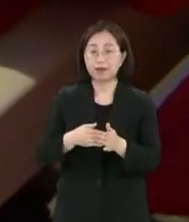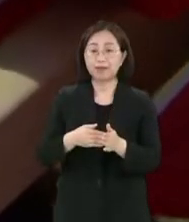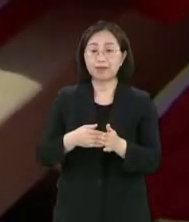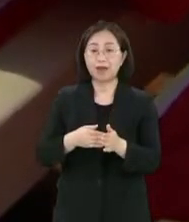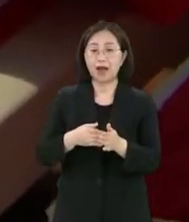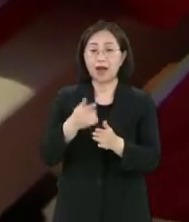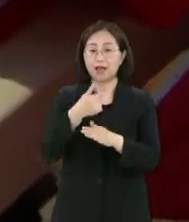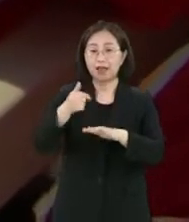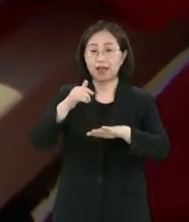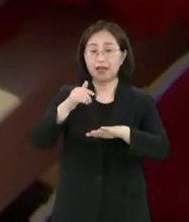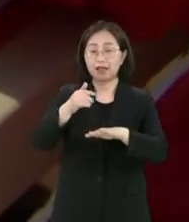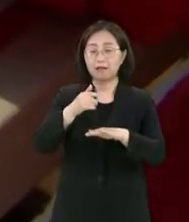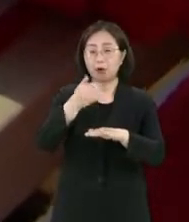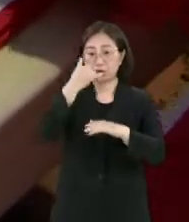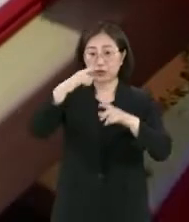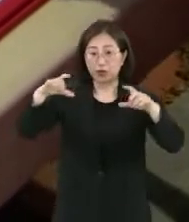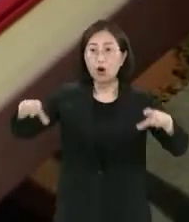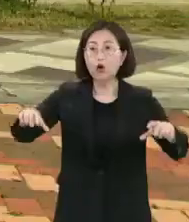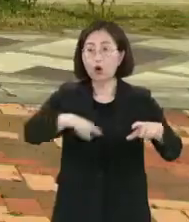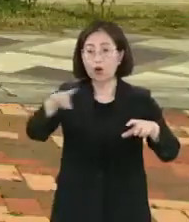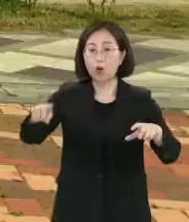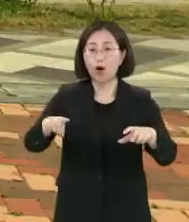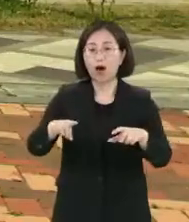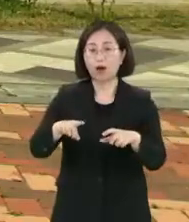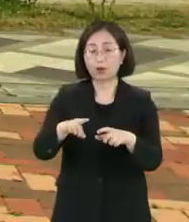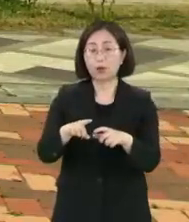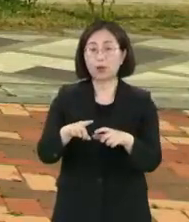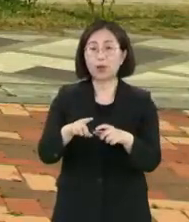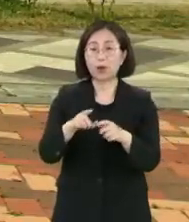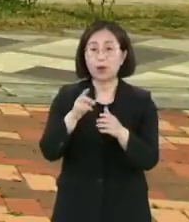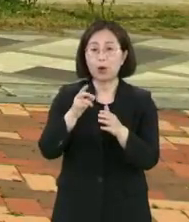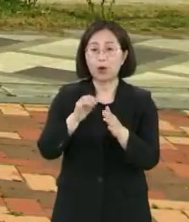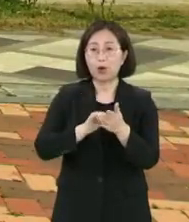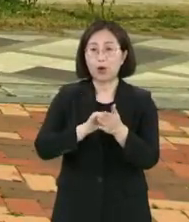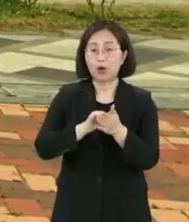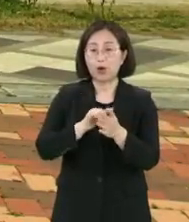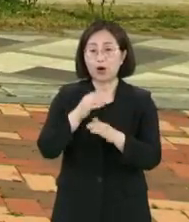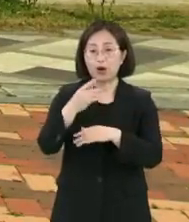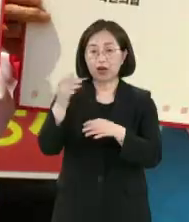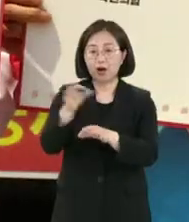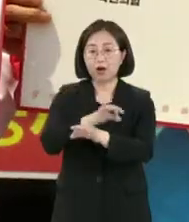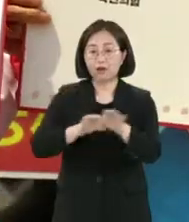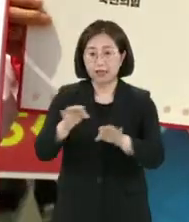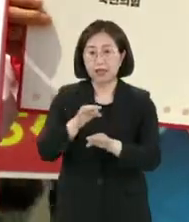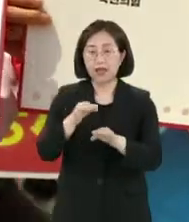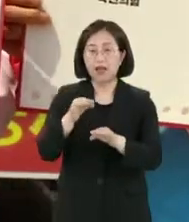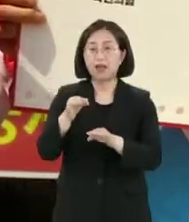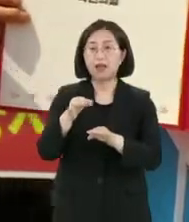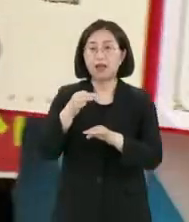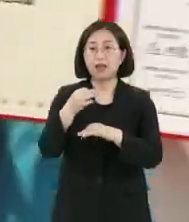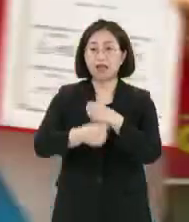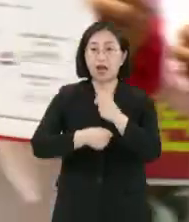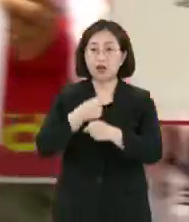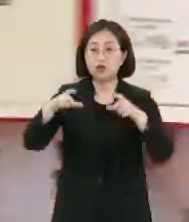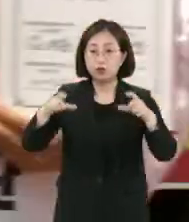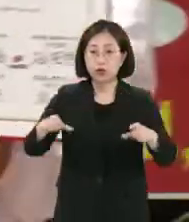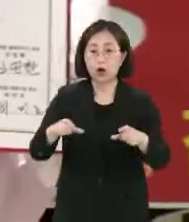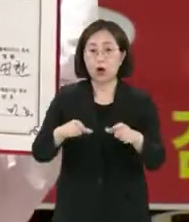메가시티와 대전 세종 청주공항 광역 철도망 조기 착공, 대전 세종 경제 자유구역과 중부권 동서 횡단